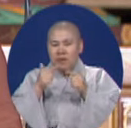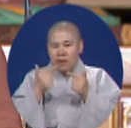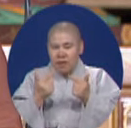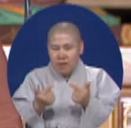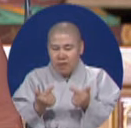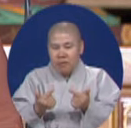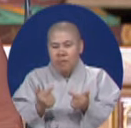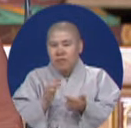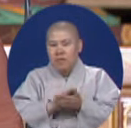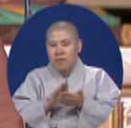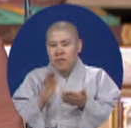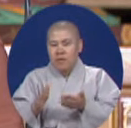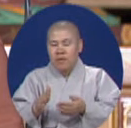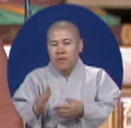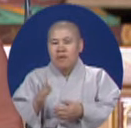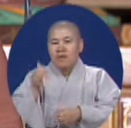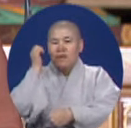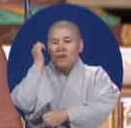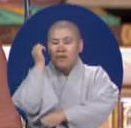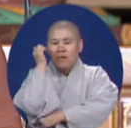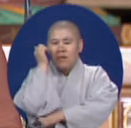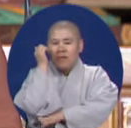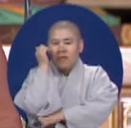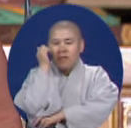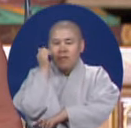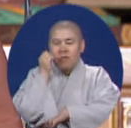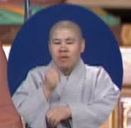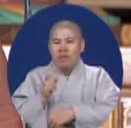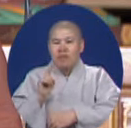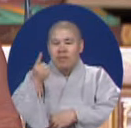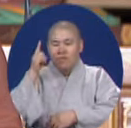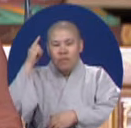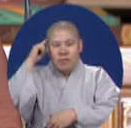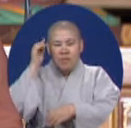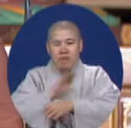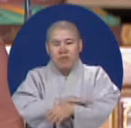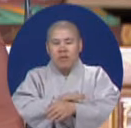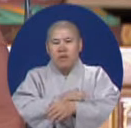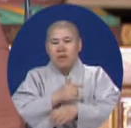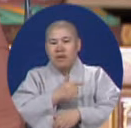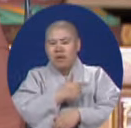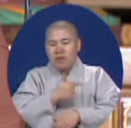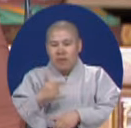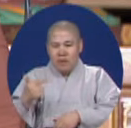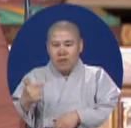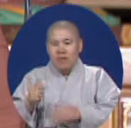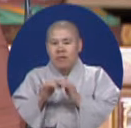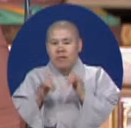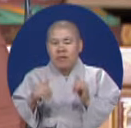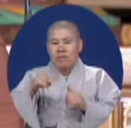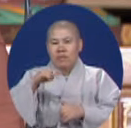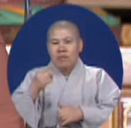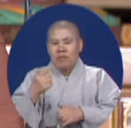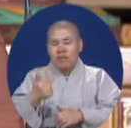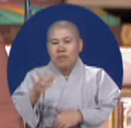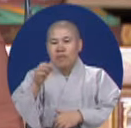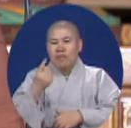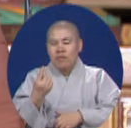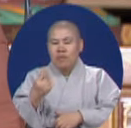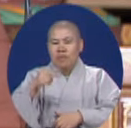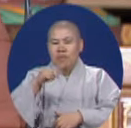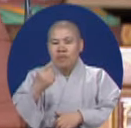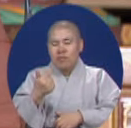상근대지는 근기가 아주 높고 지혜가 큰 분은 돈수 할 수밖에 없는 거예요. 딱 한 말